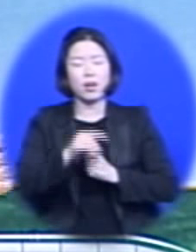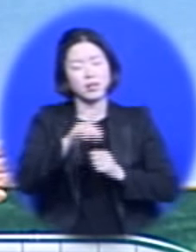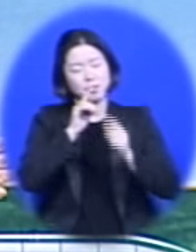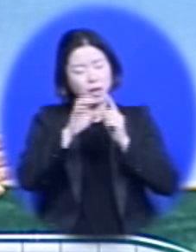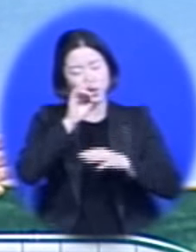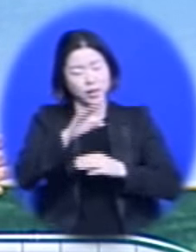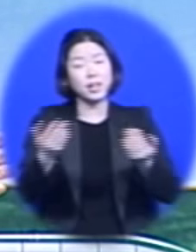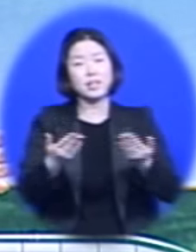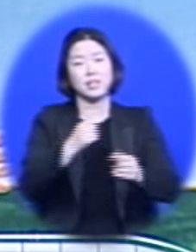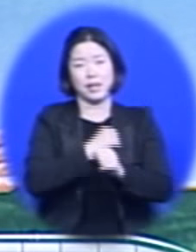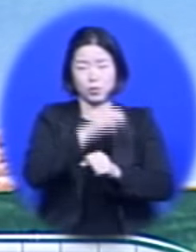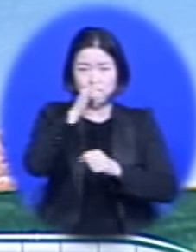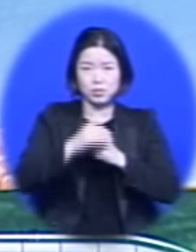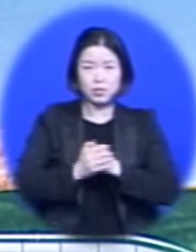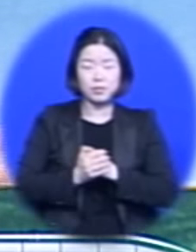안 되는 일이죠.